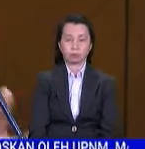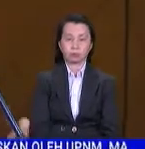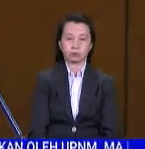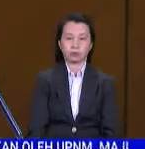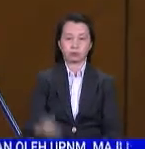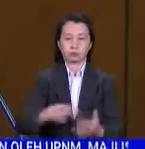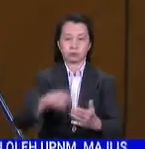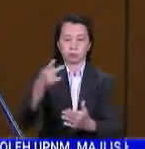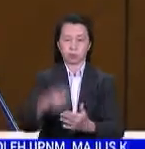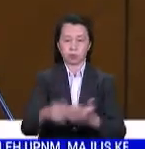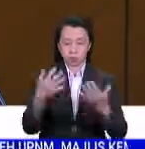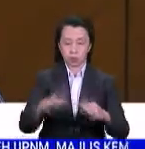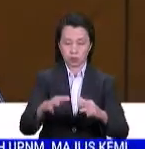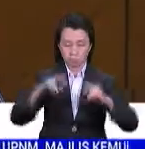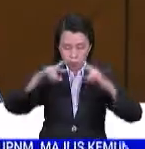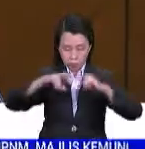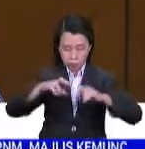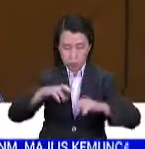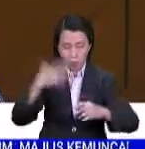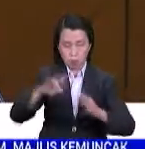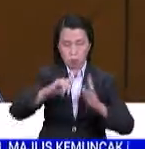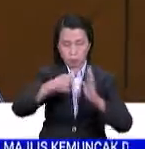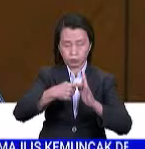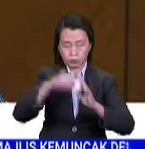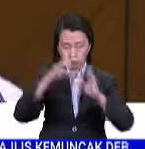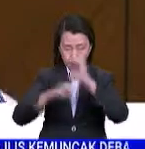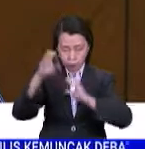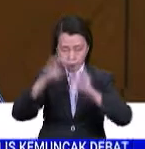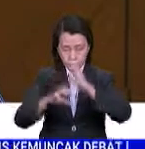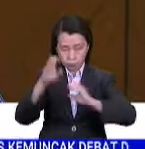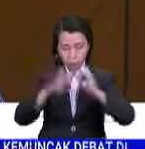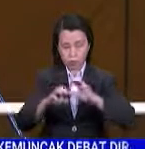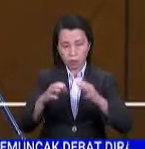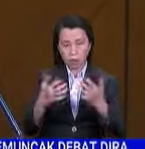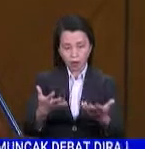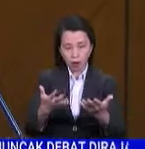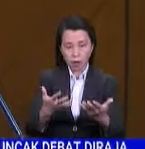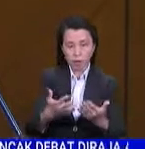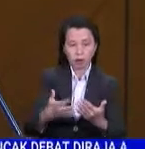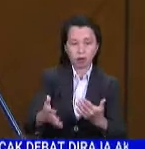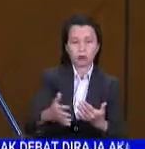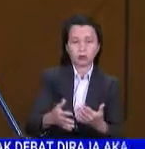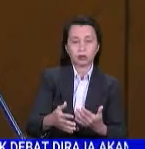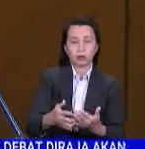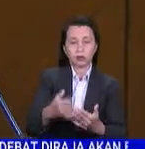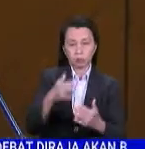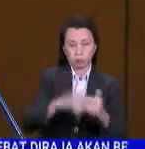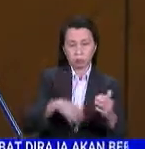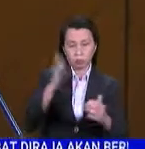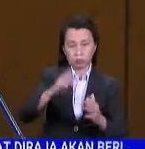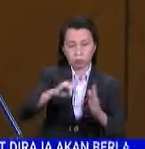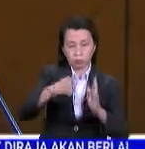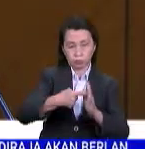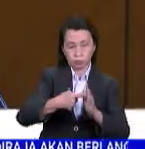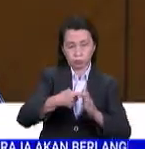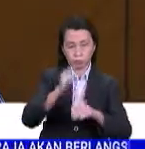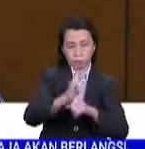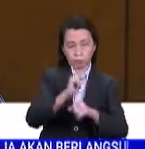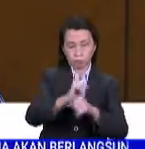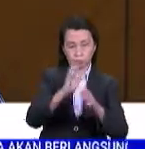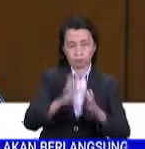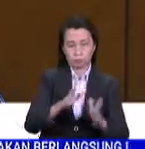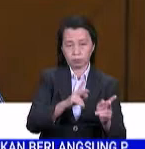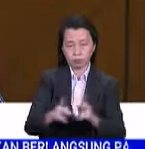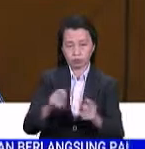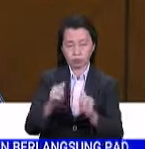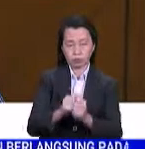So once they complete this research, then they will start looking into, we see how viable that kind of thing, then they will start opening construction the plan